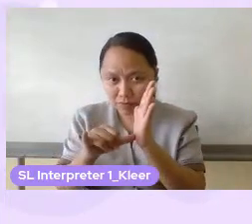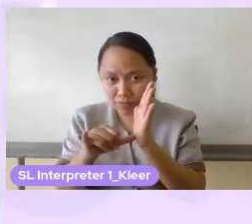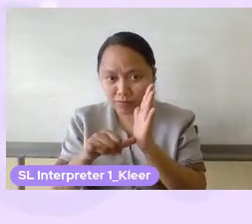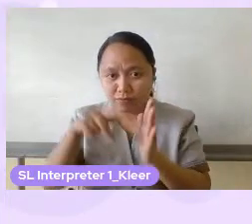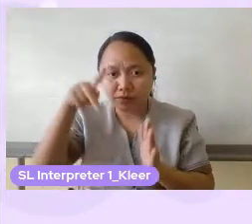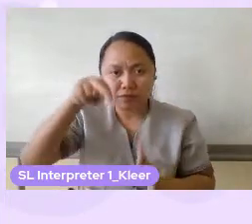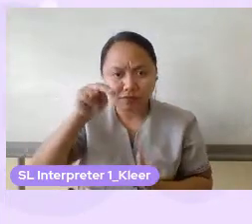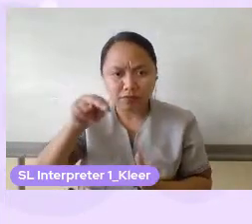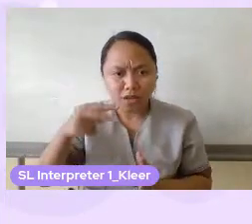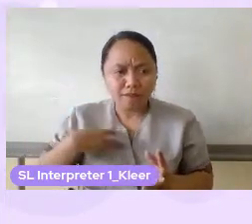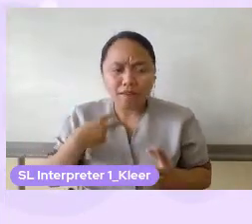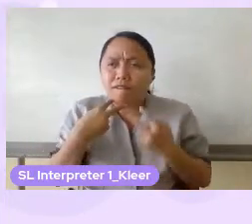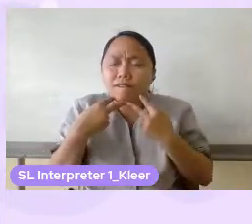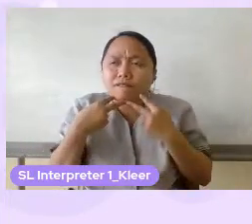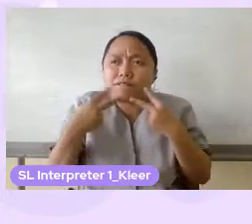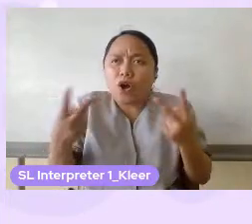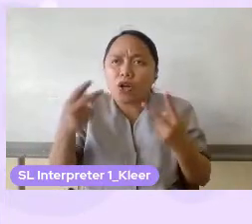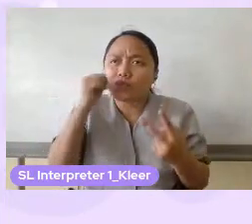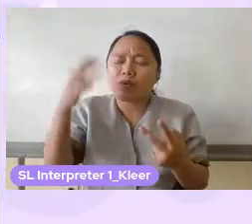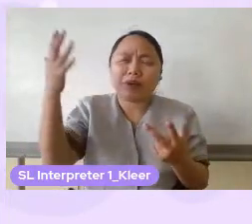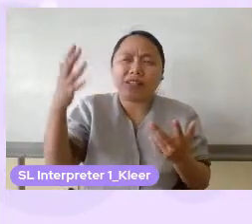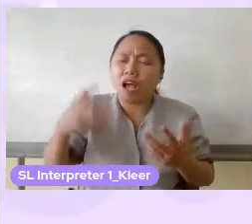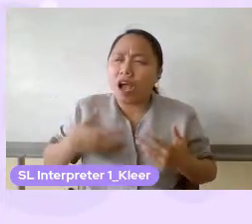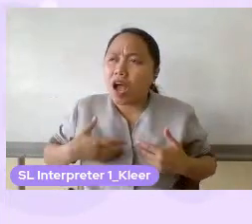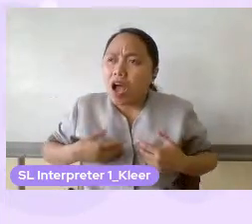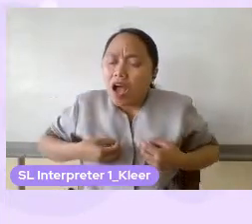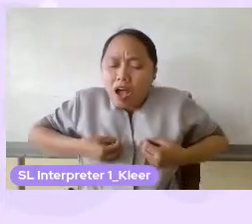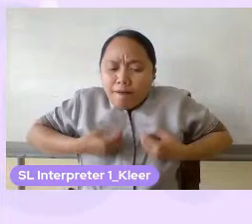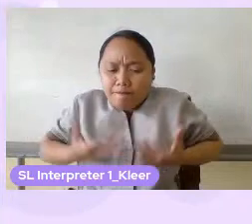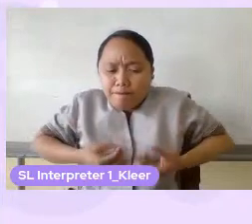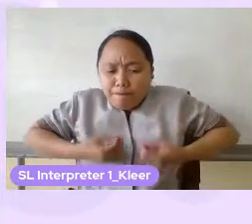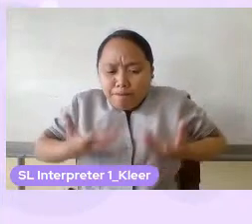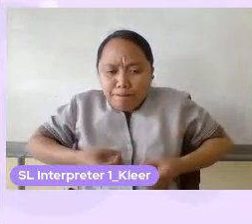boses. Magkaroon tayo ng sariling